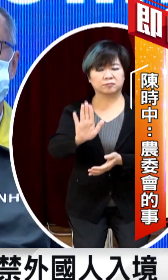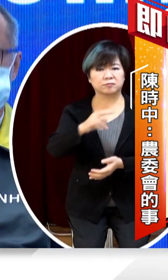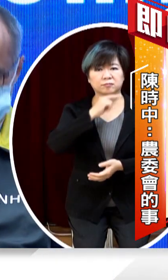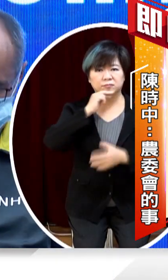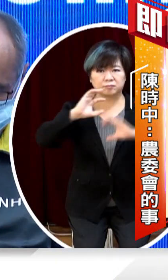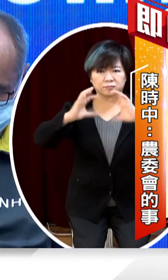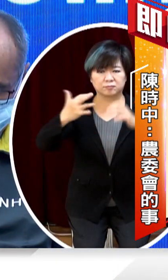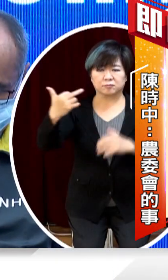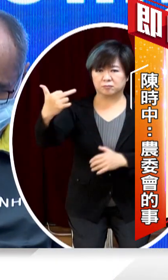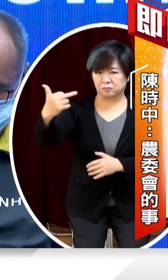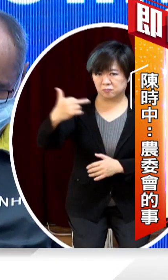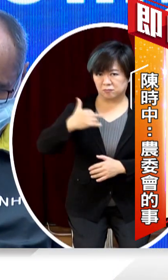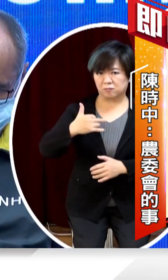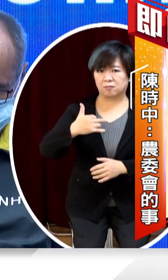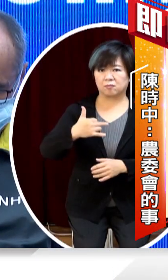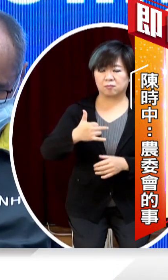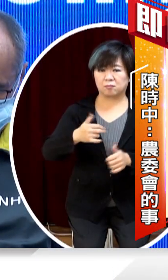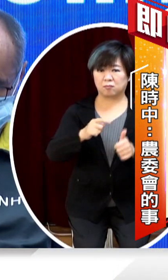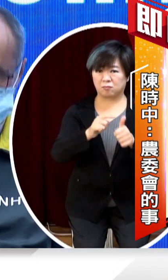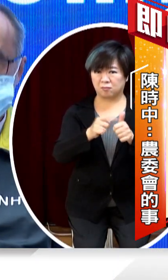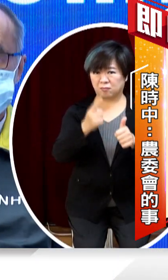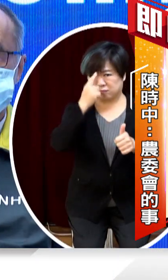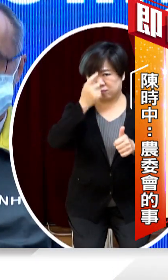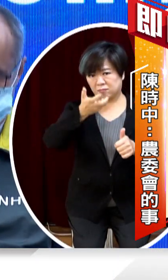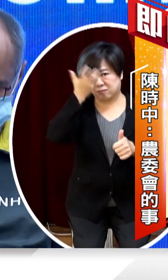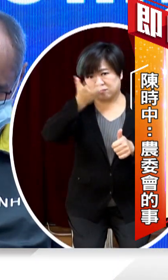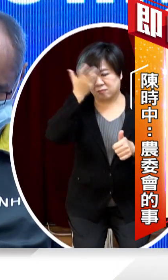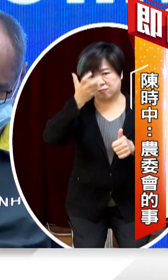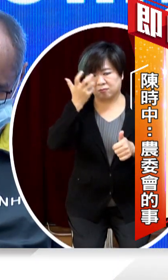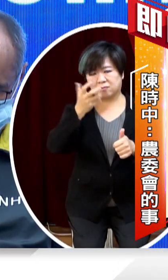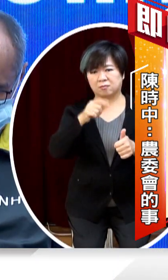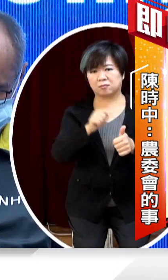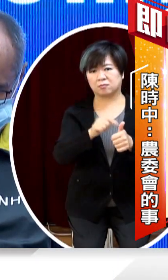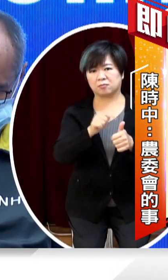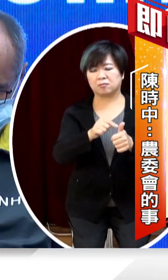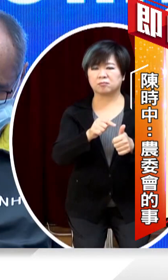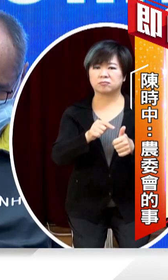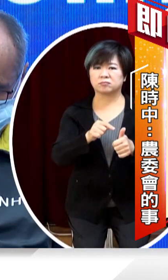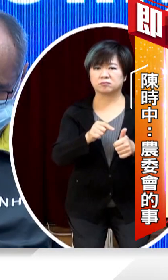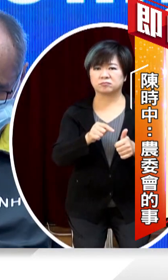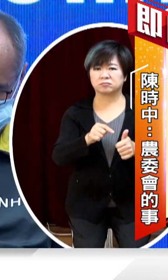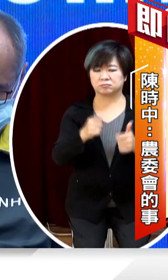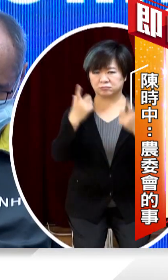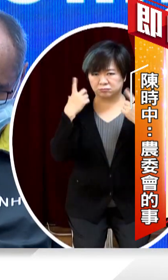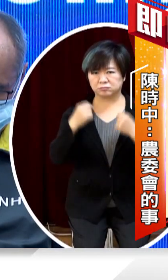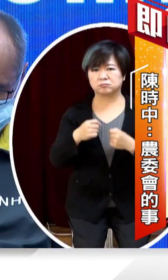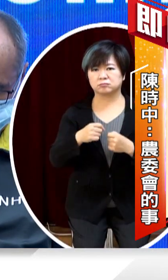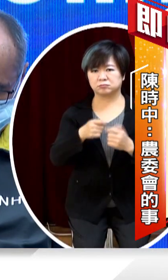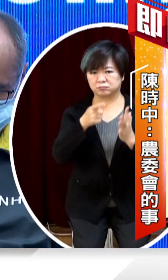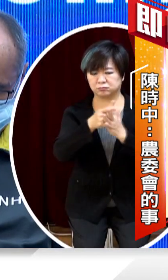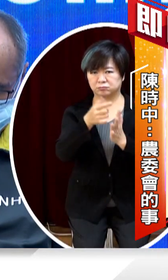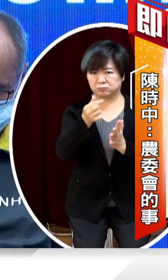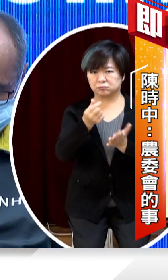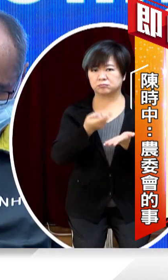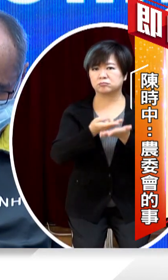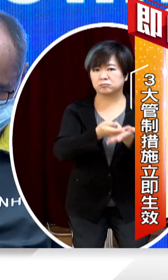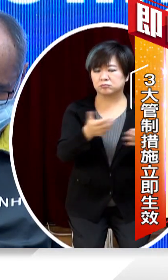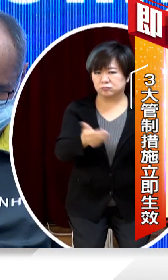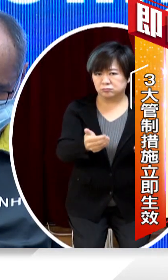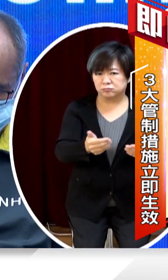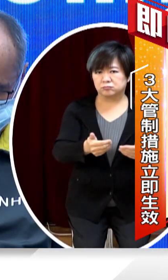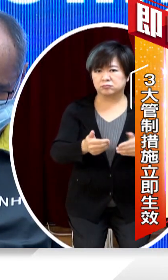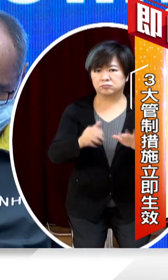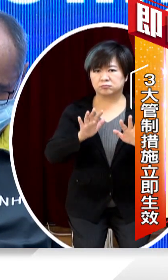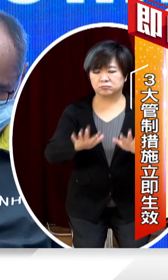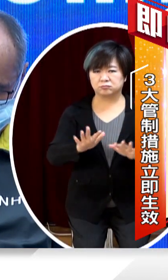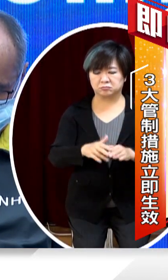国回来有发烧的，有发烧的病人，那当然本来就确诊，那在医院里面经过我们